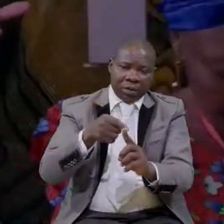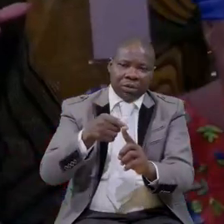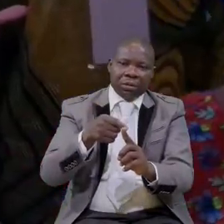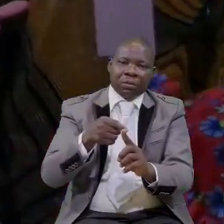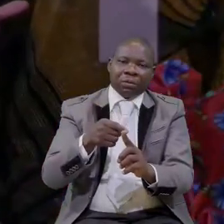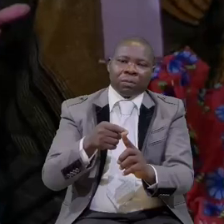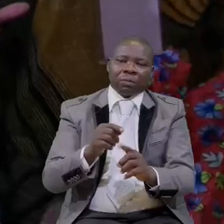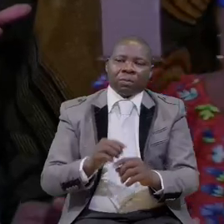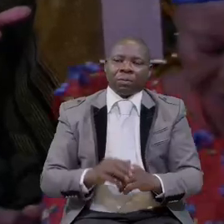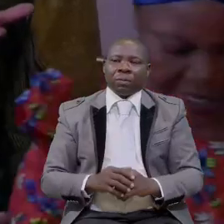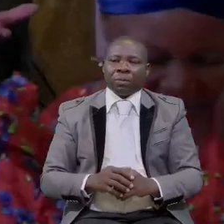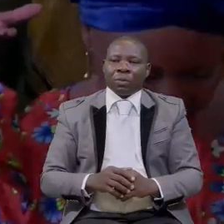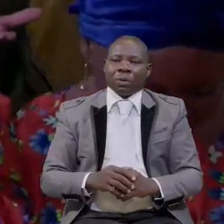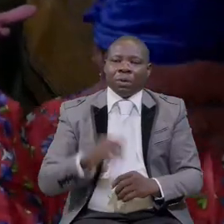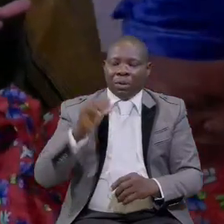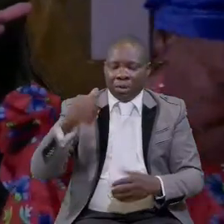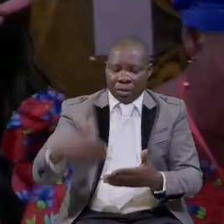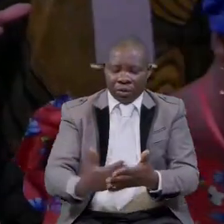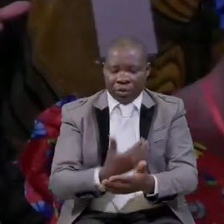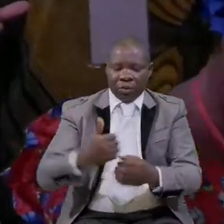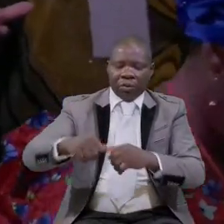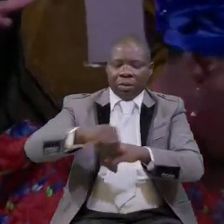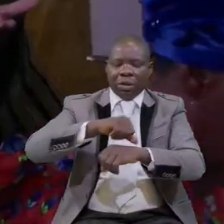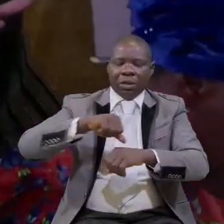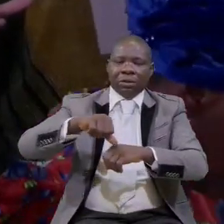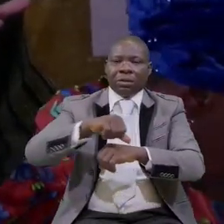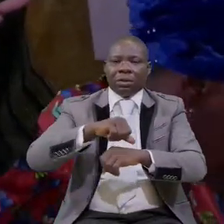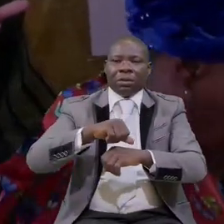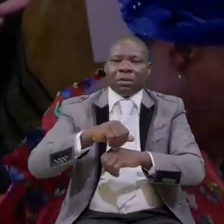Jusqu'à ce que une nouvelle onction,